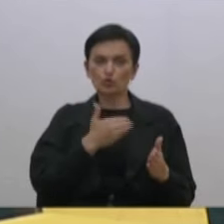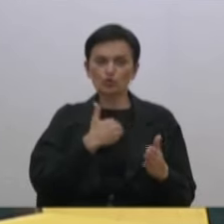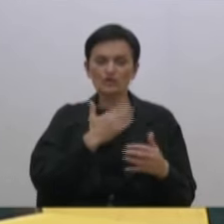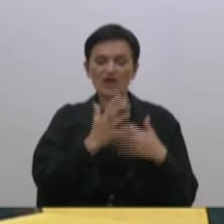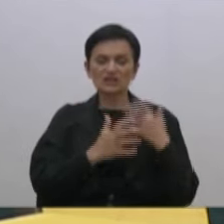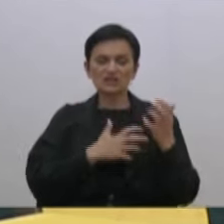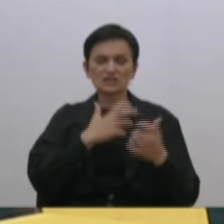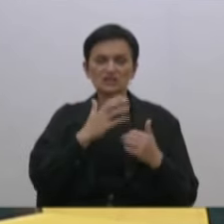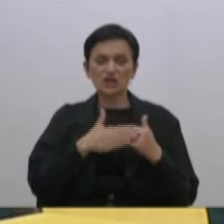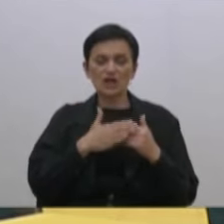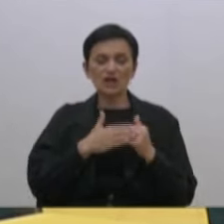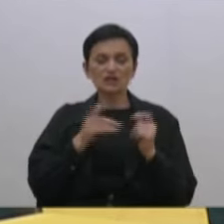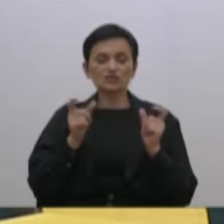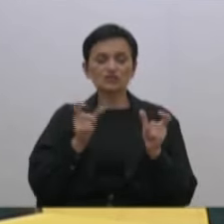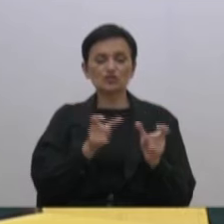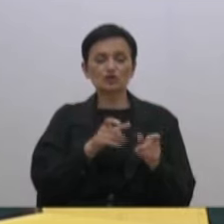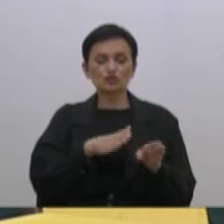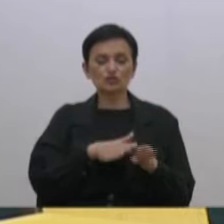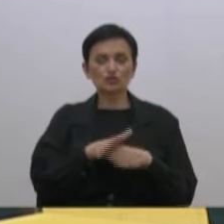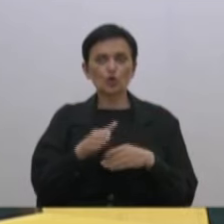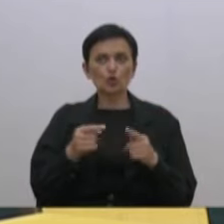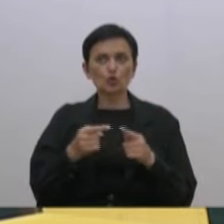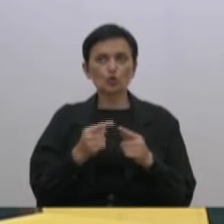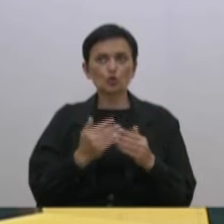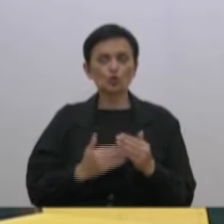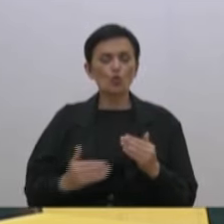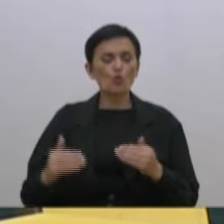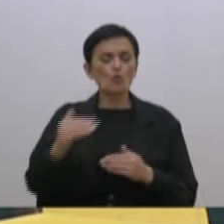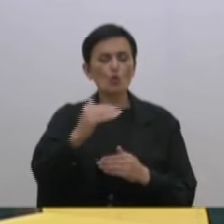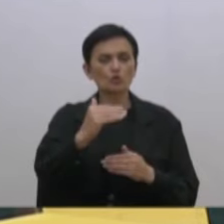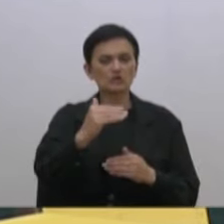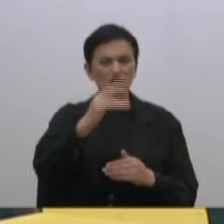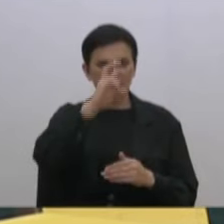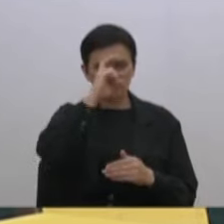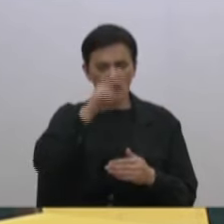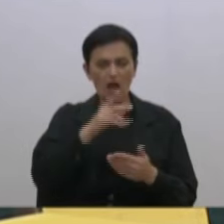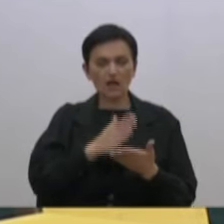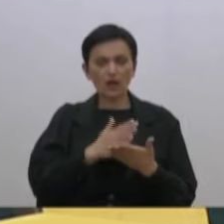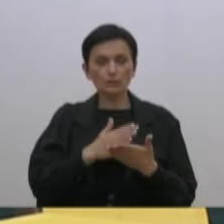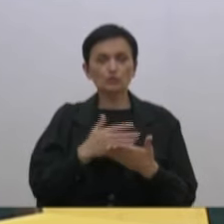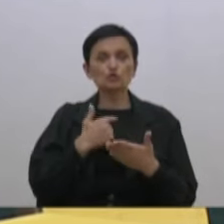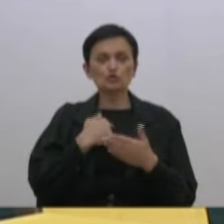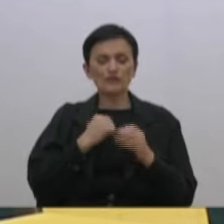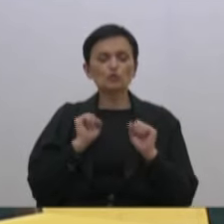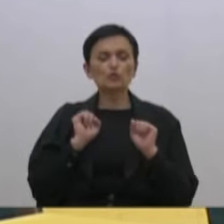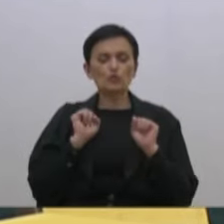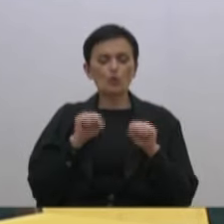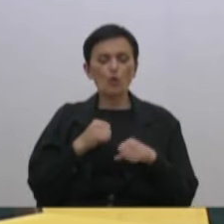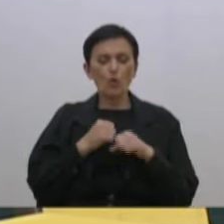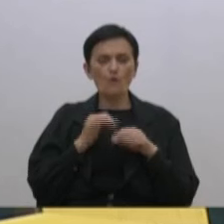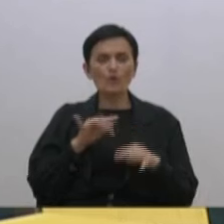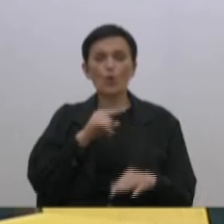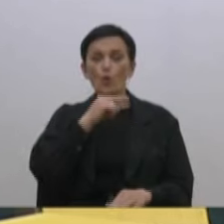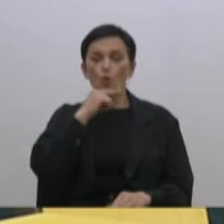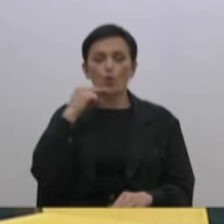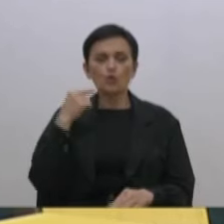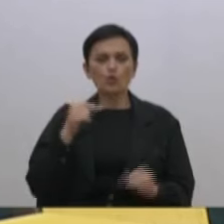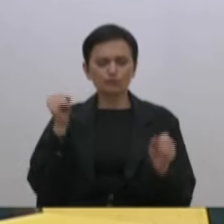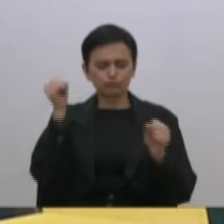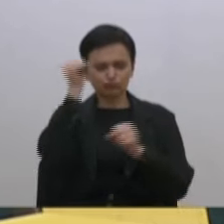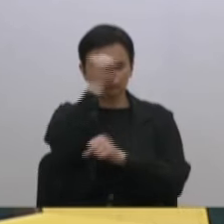საერთაშორისო სანქციების შესრულების კუთხით მოწინავე სახელმწიფო ვართ, მოახერხეთ ის, რომ რუსეთთან